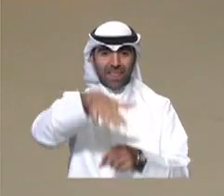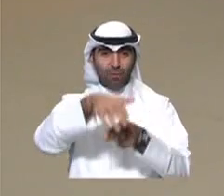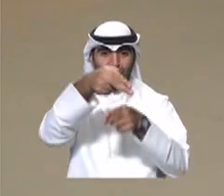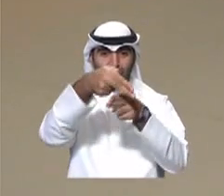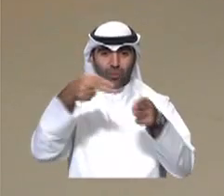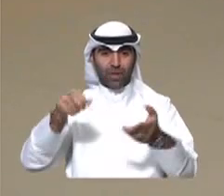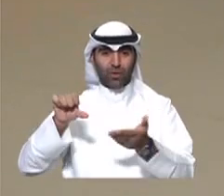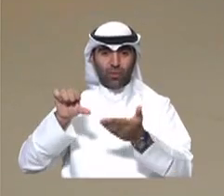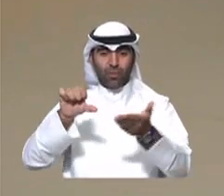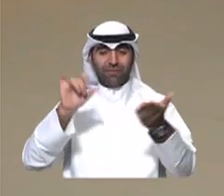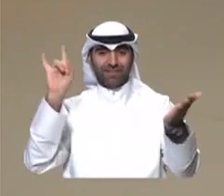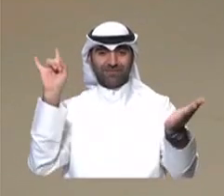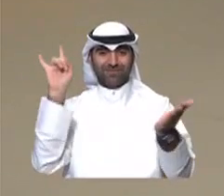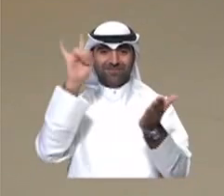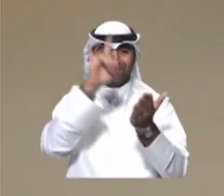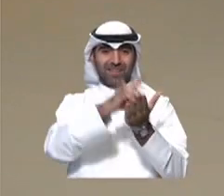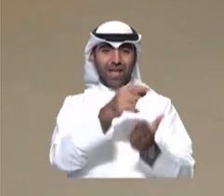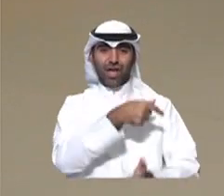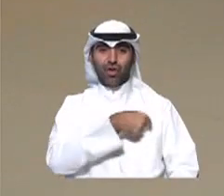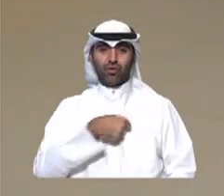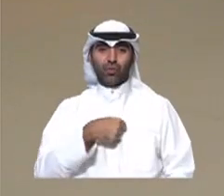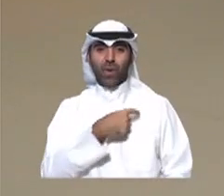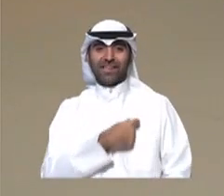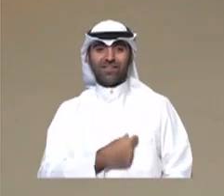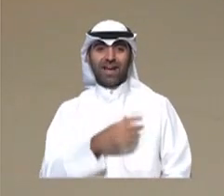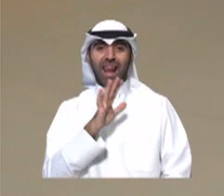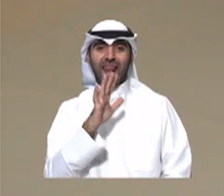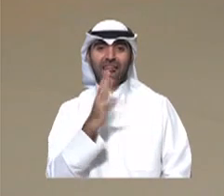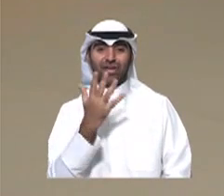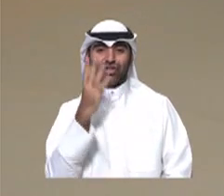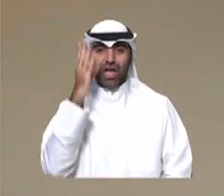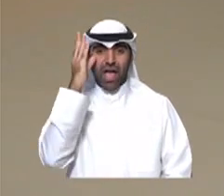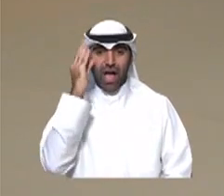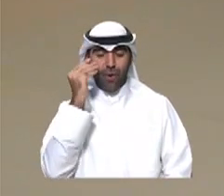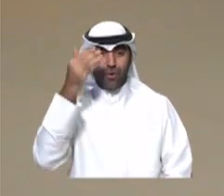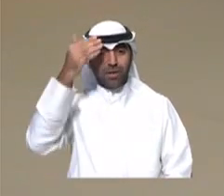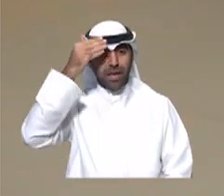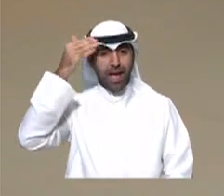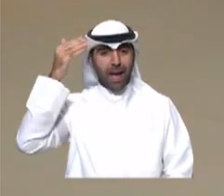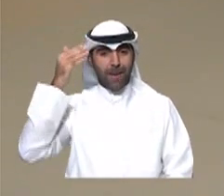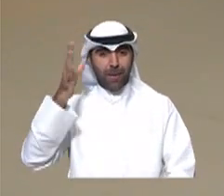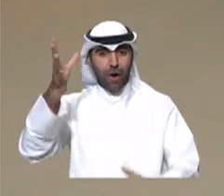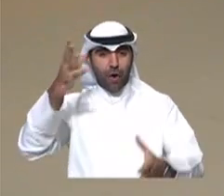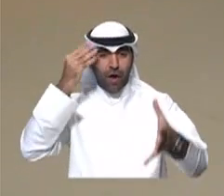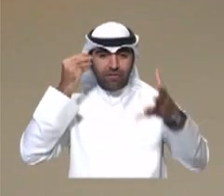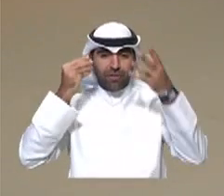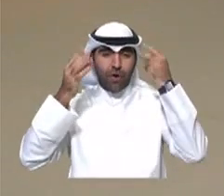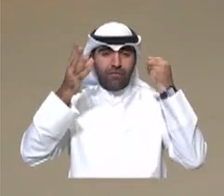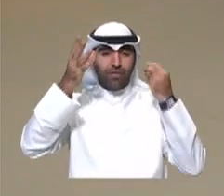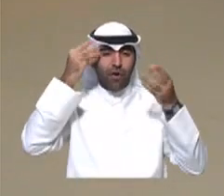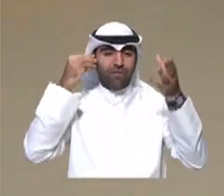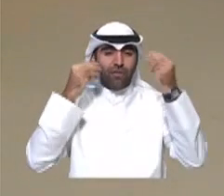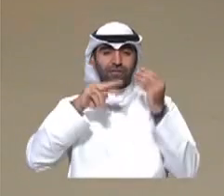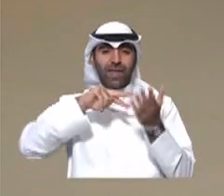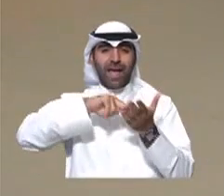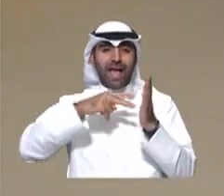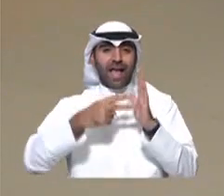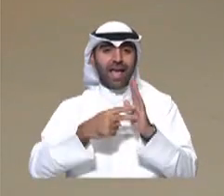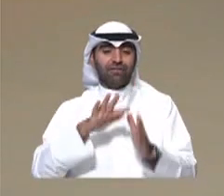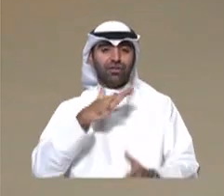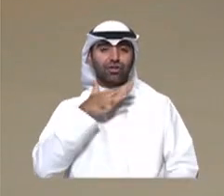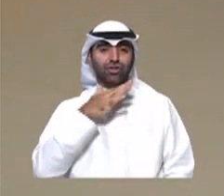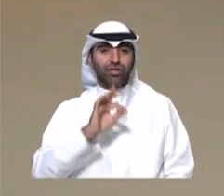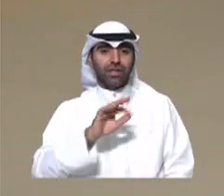بالمسؤولين في نزاهة وفي مجموعة من الجهات المعنية لمناقشة أبرز ما ورد في أجوبة